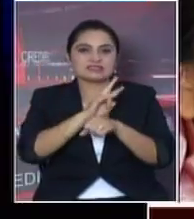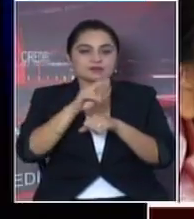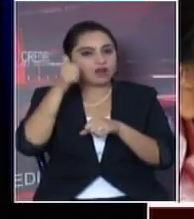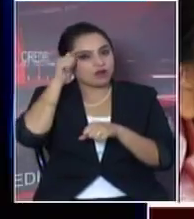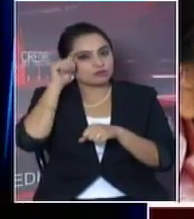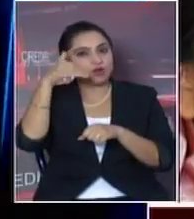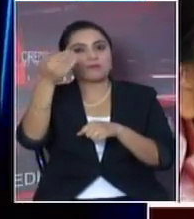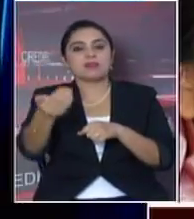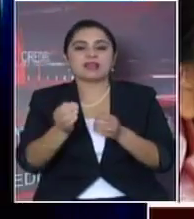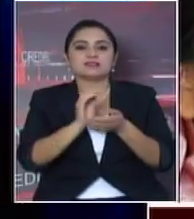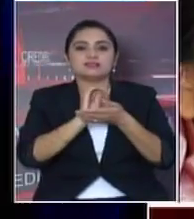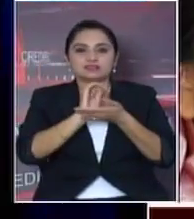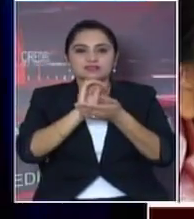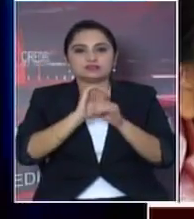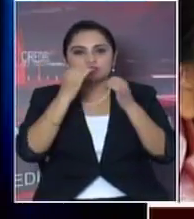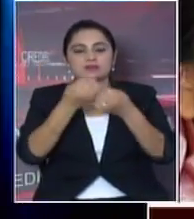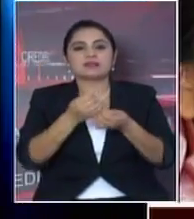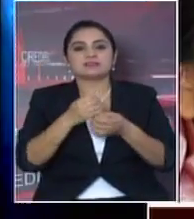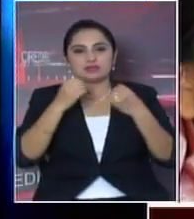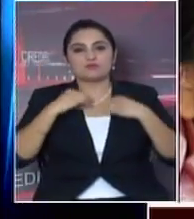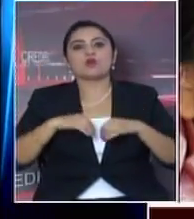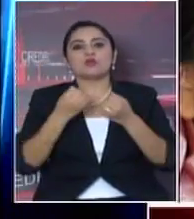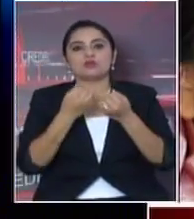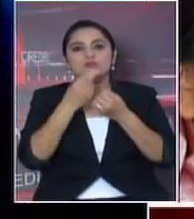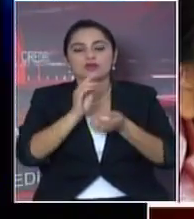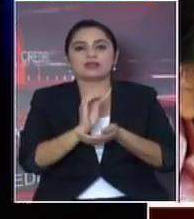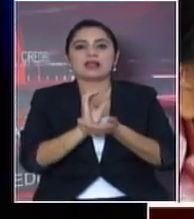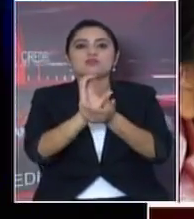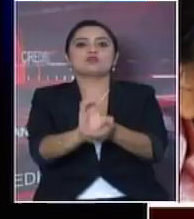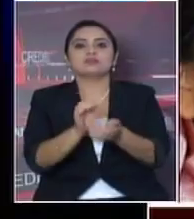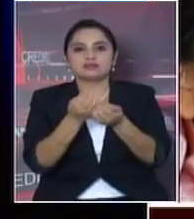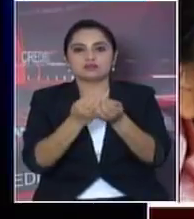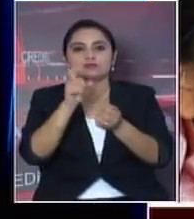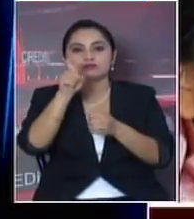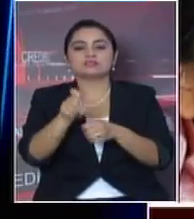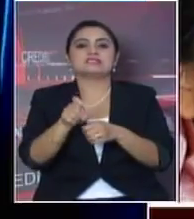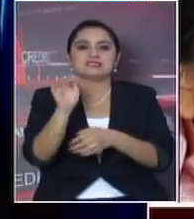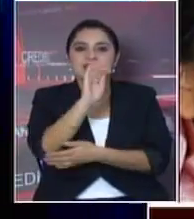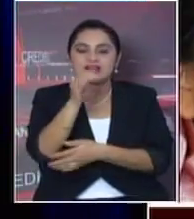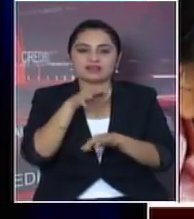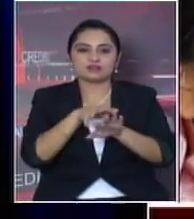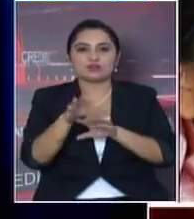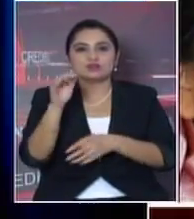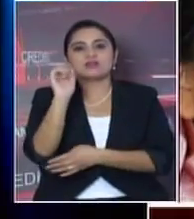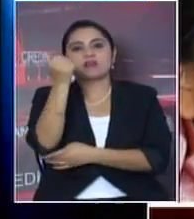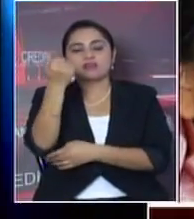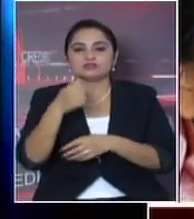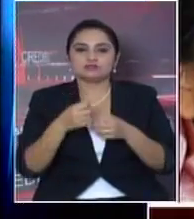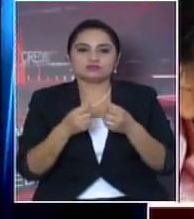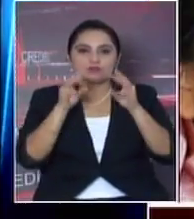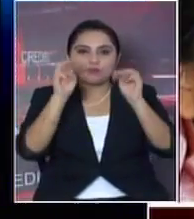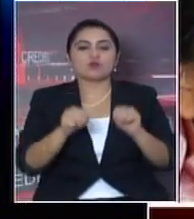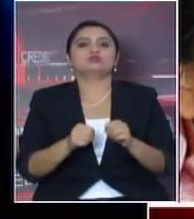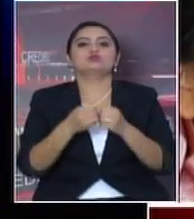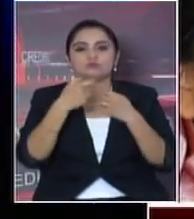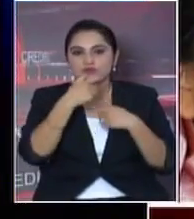अनुभवलाई समाज उपयोगी कार्यमा योगदान पुर्याउनुभएका ज्येष्ठ नागरिक राष्ट्रका अमूल्य सम्पत्ति भएको